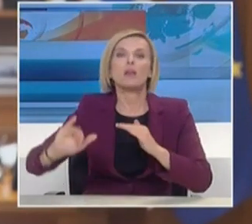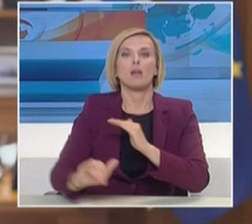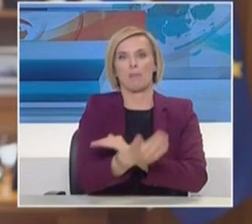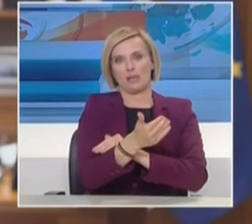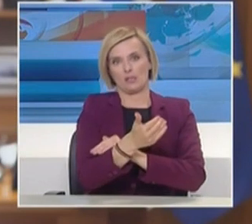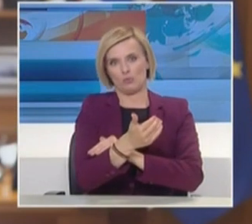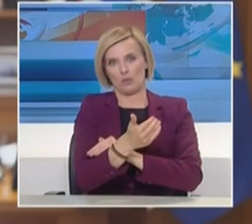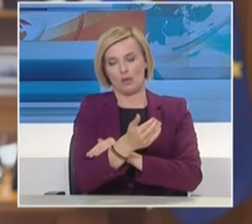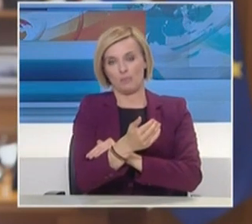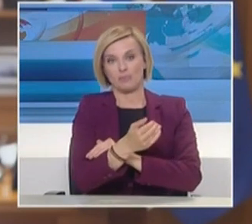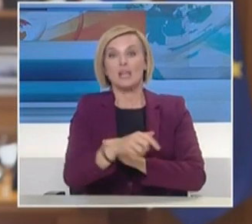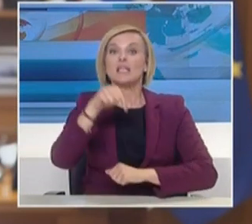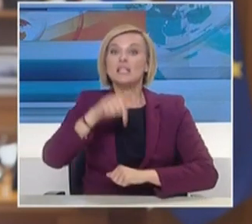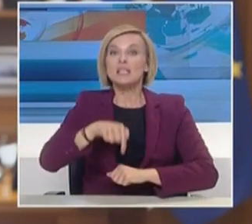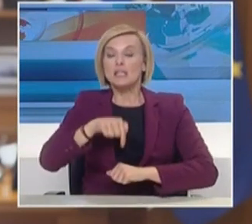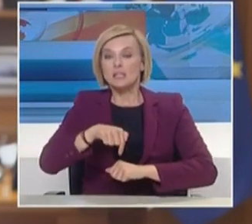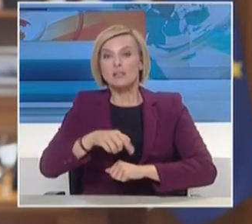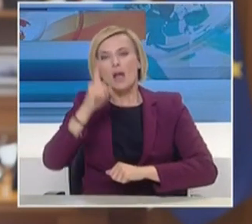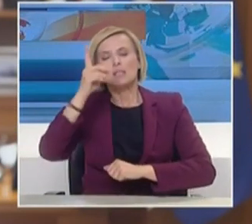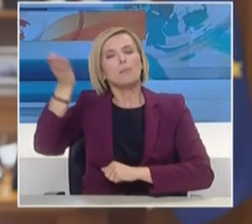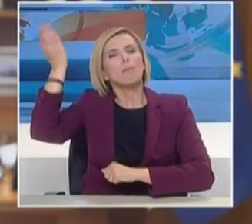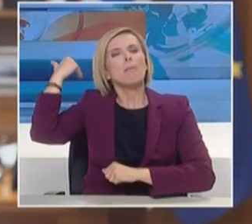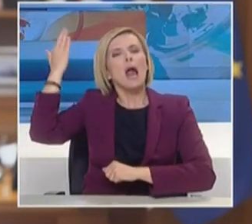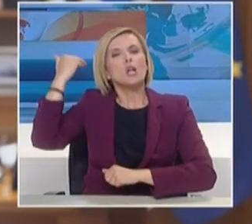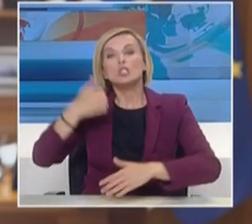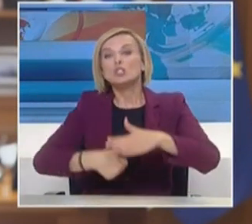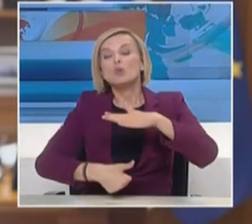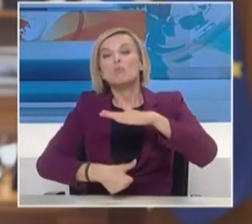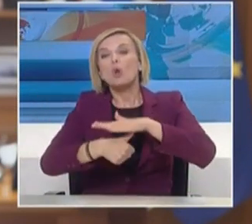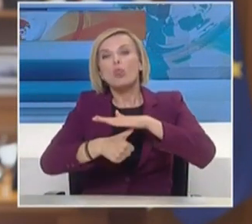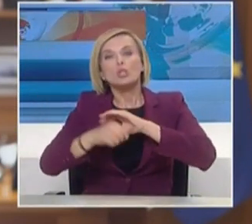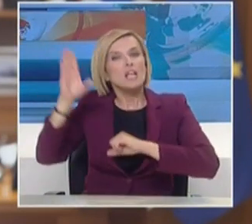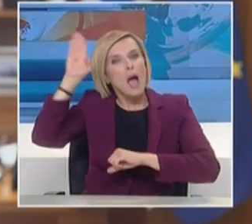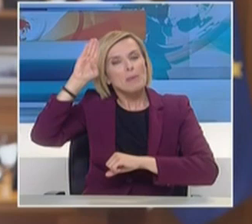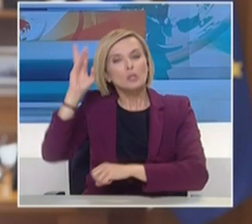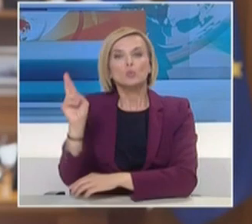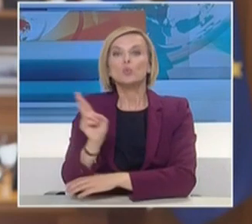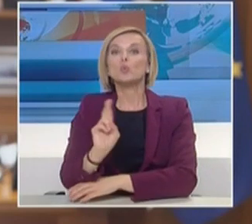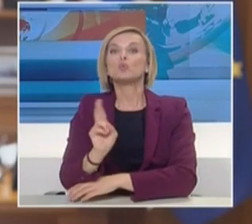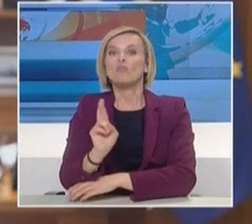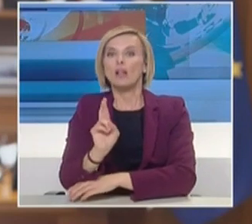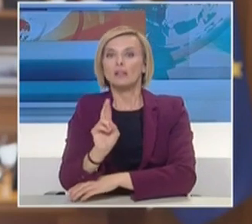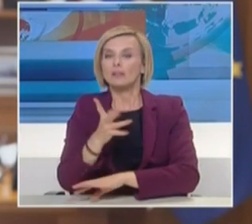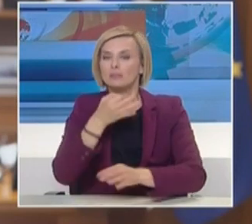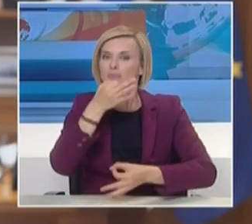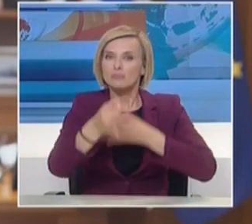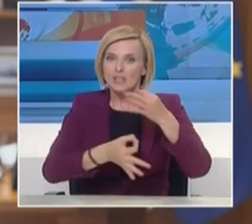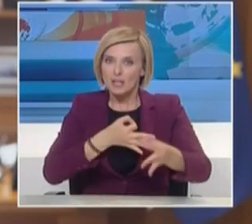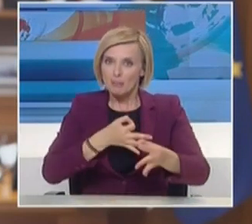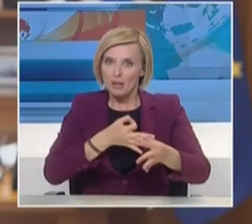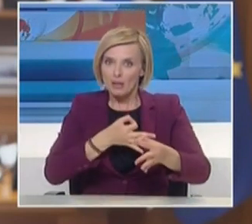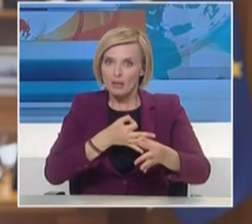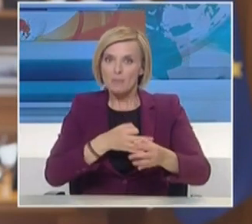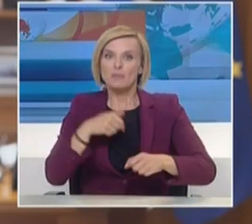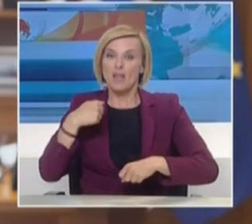λόγια του Αμερικάνου Προέδρου Θεόδωρου Ρούσβελτ, που ταιριάζουν νομίζω σε αυτούς που ήδη μάχονται εναντίον της απειλής